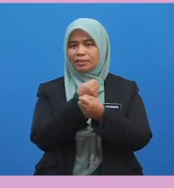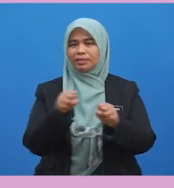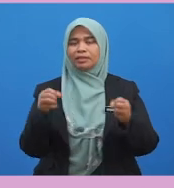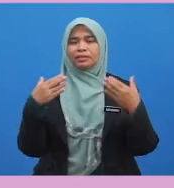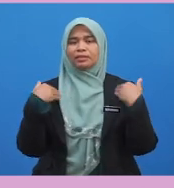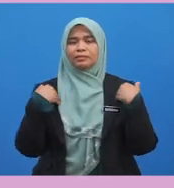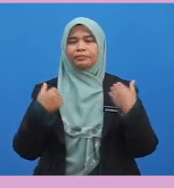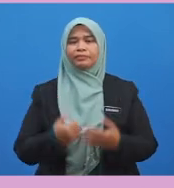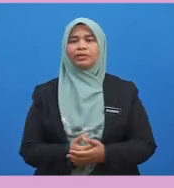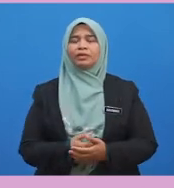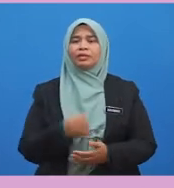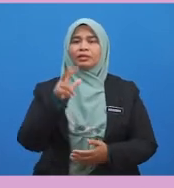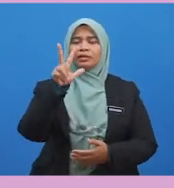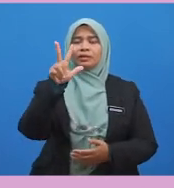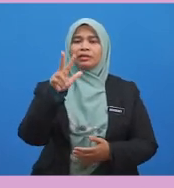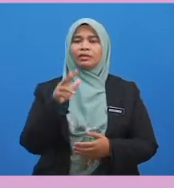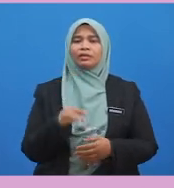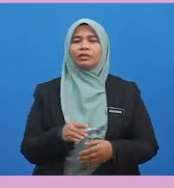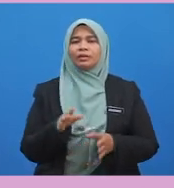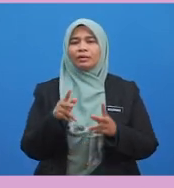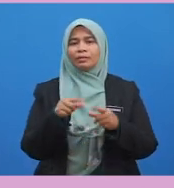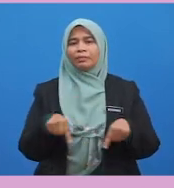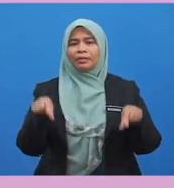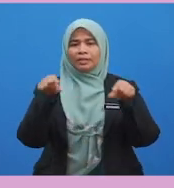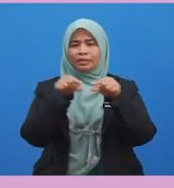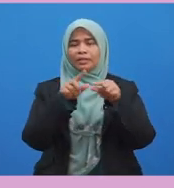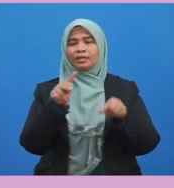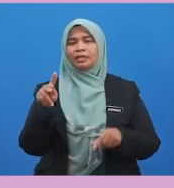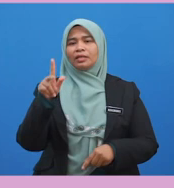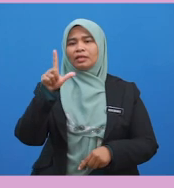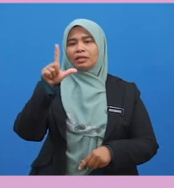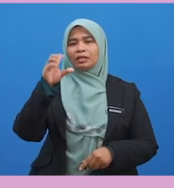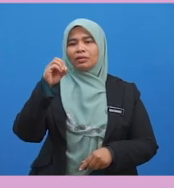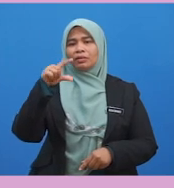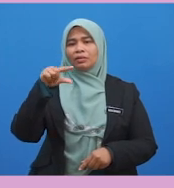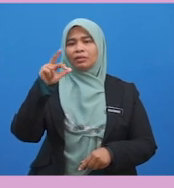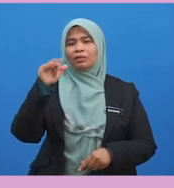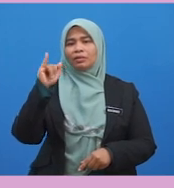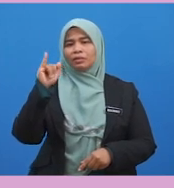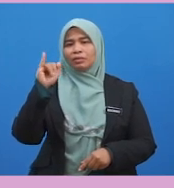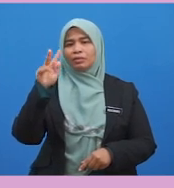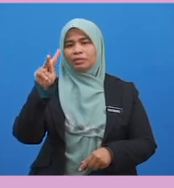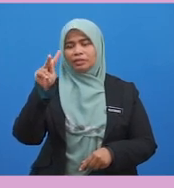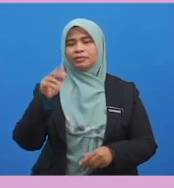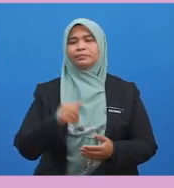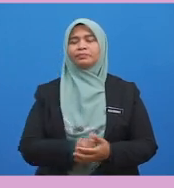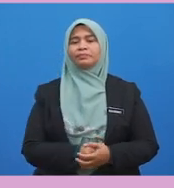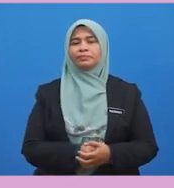ada. Ketiga, mementingkan logik atau kemunasabahan sesuatu